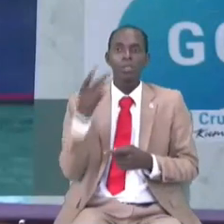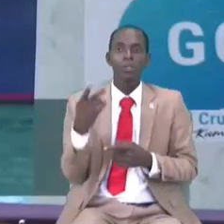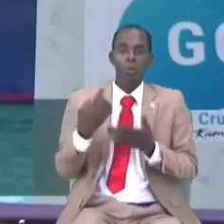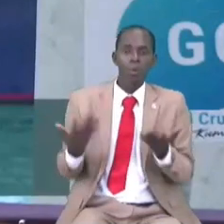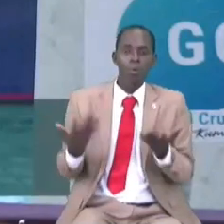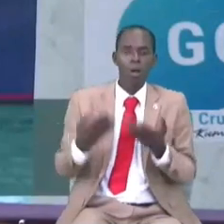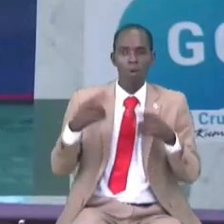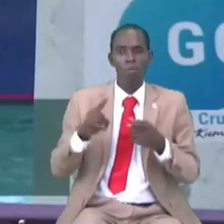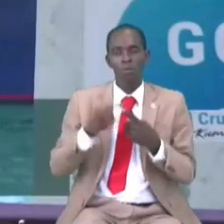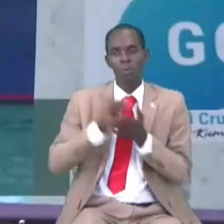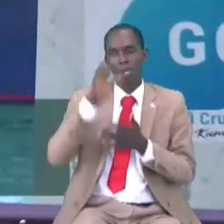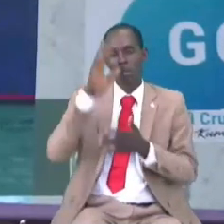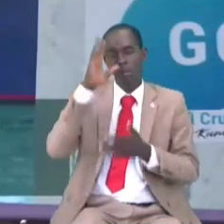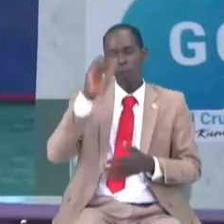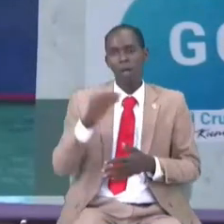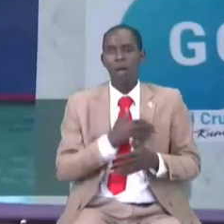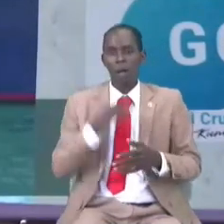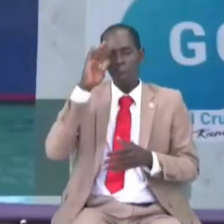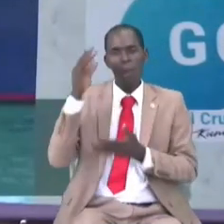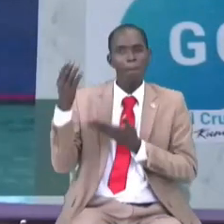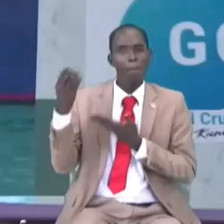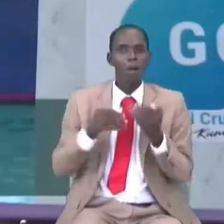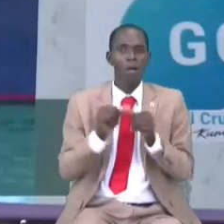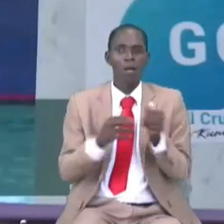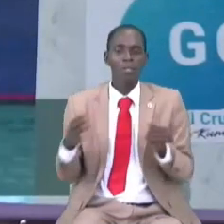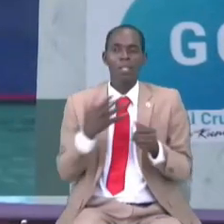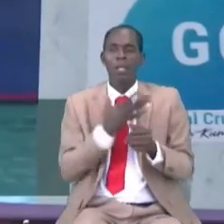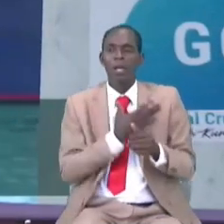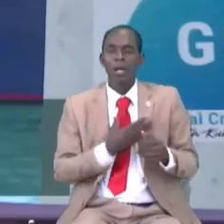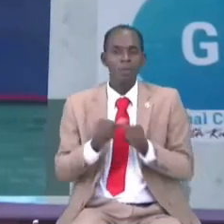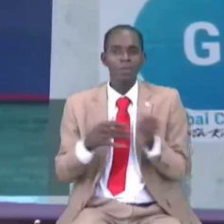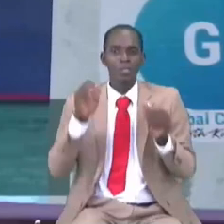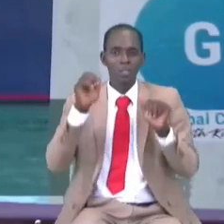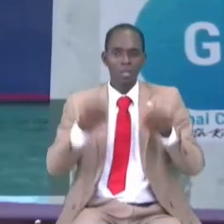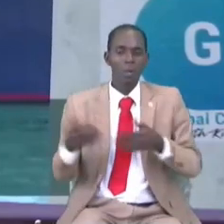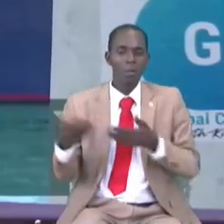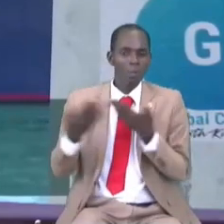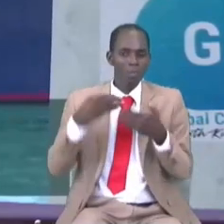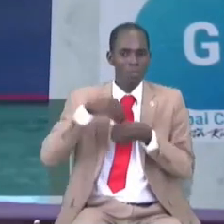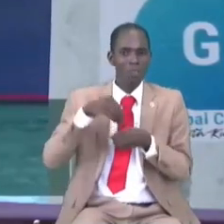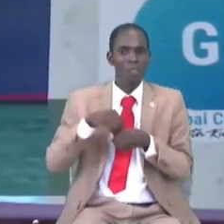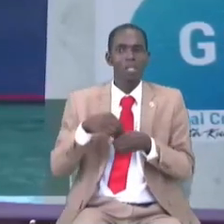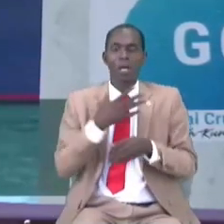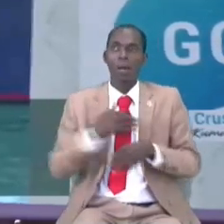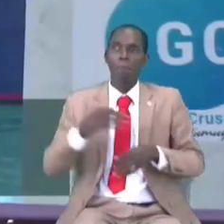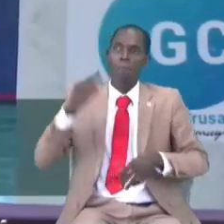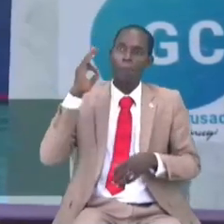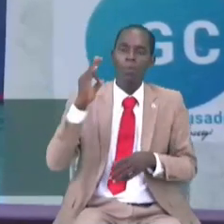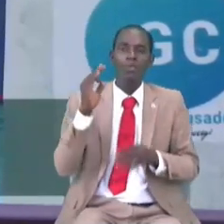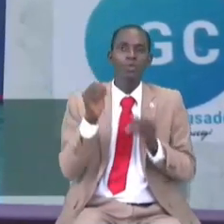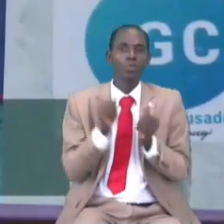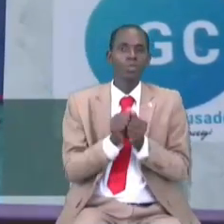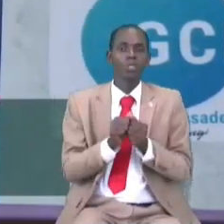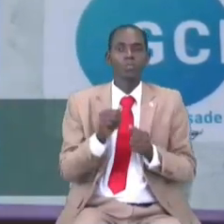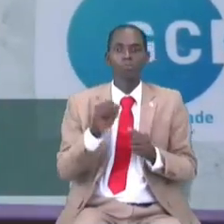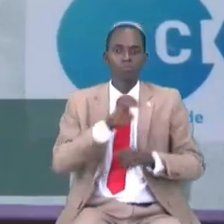Il a amené tout ce qui était en lui, il a prêché avec énergie. Il n'a pas prêché comme quelqu'un qui dort au pupitre